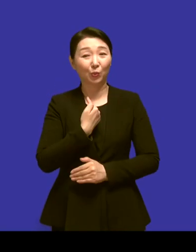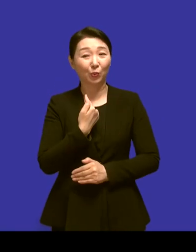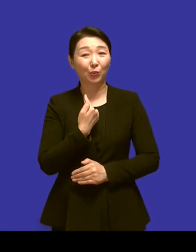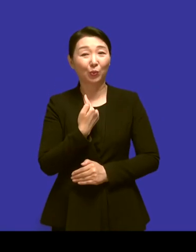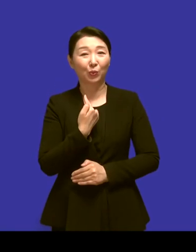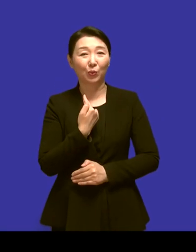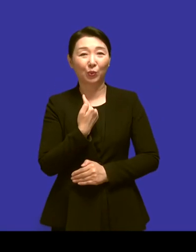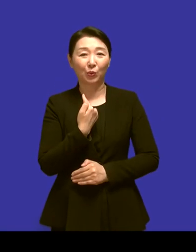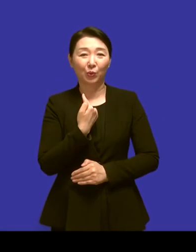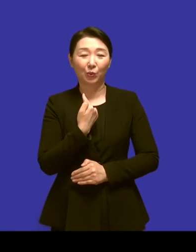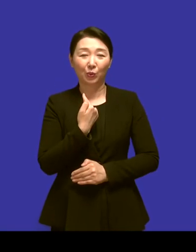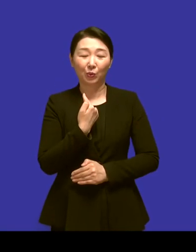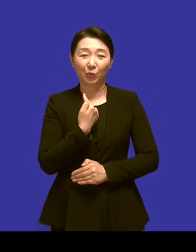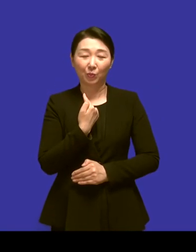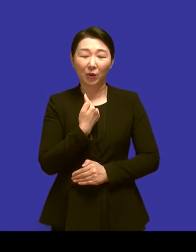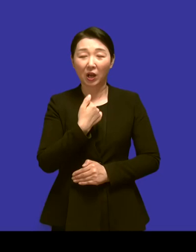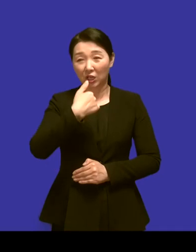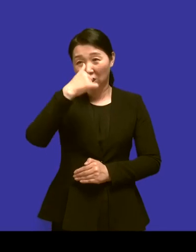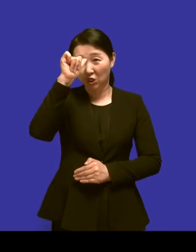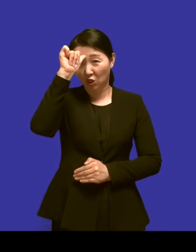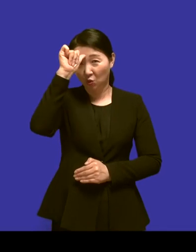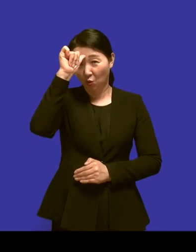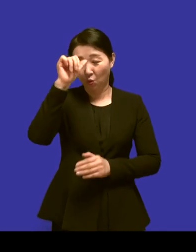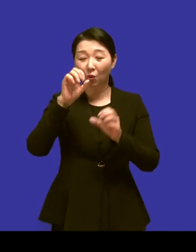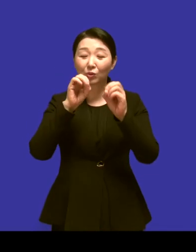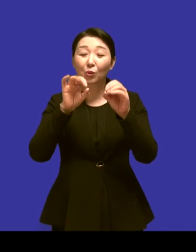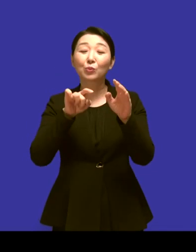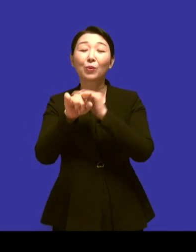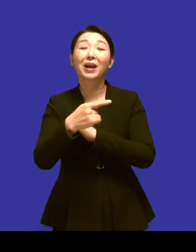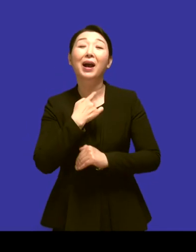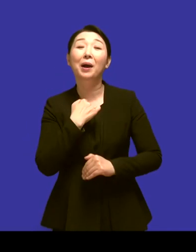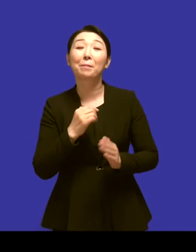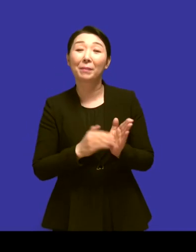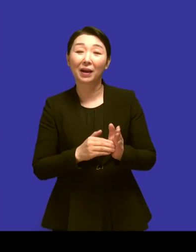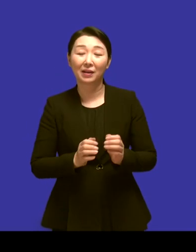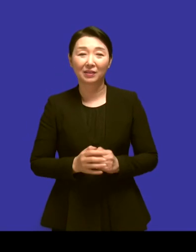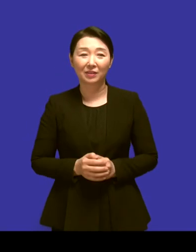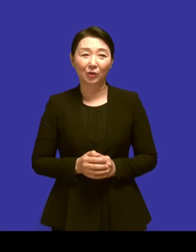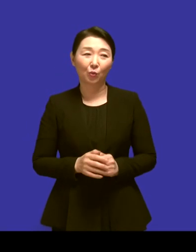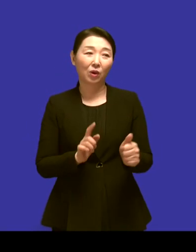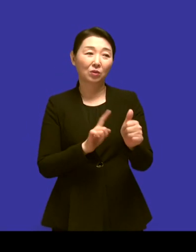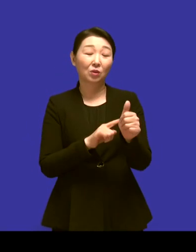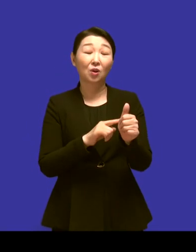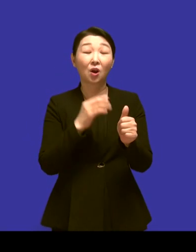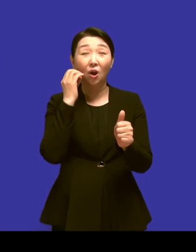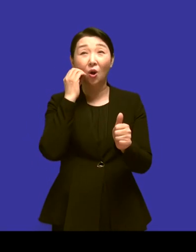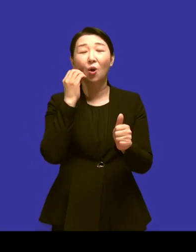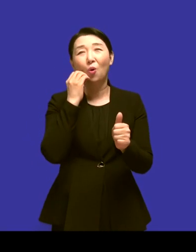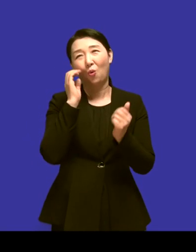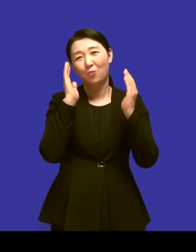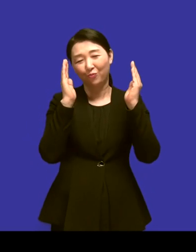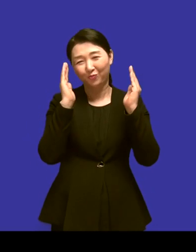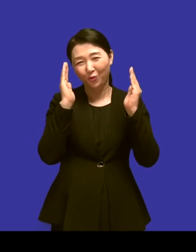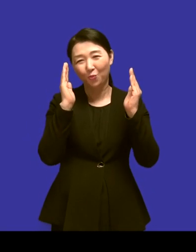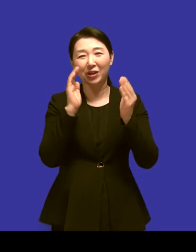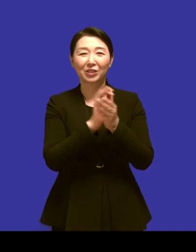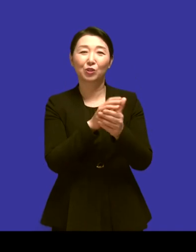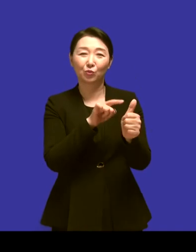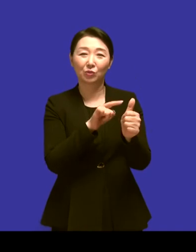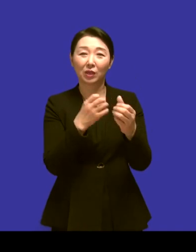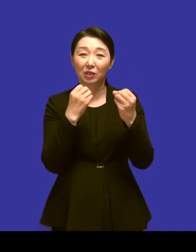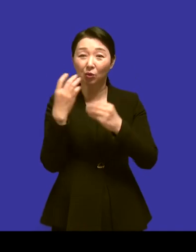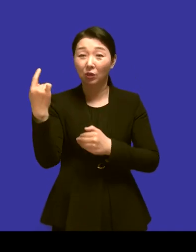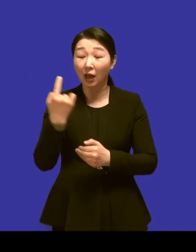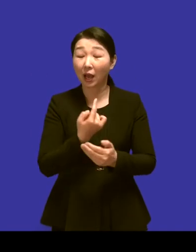이제 인도로 선교를 하러 갔었어요. 네. 혼자서 이제 그 친구가 홈스쿨링 하는 친구인데 그 여기에 새롭게